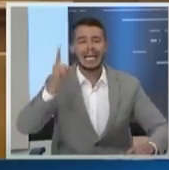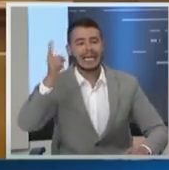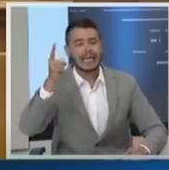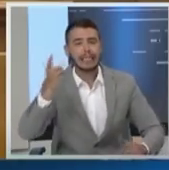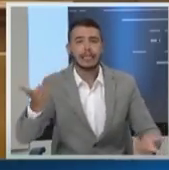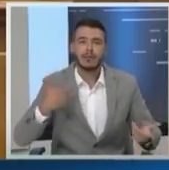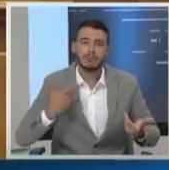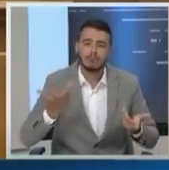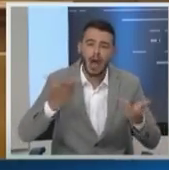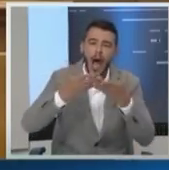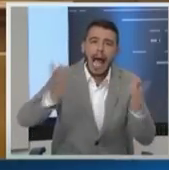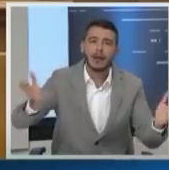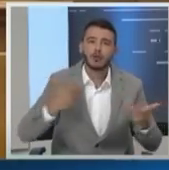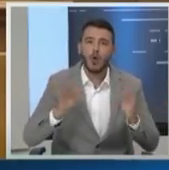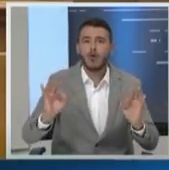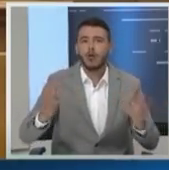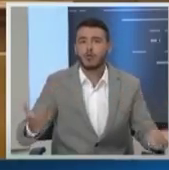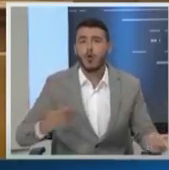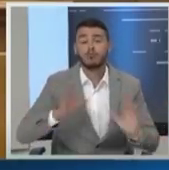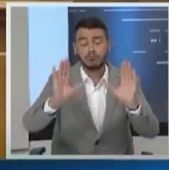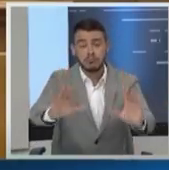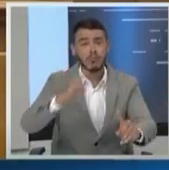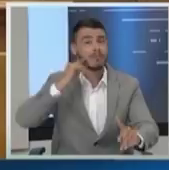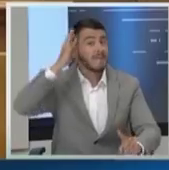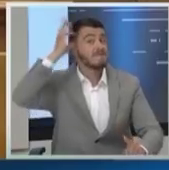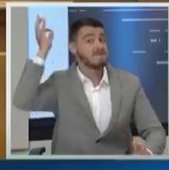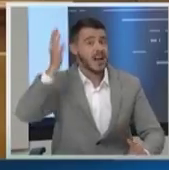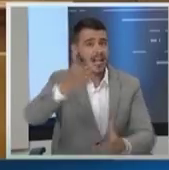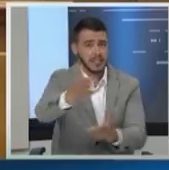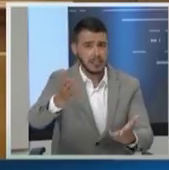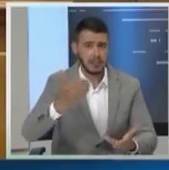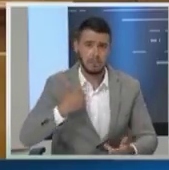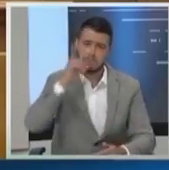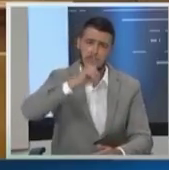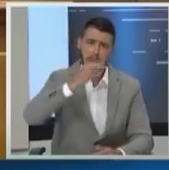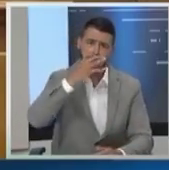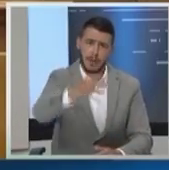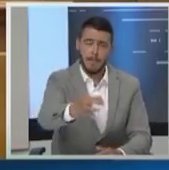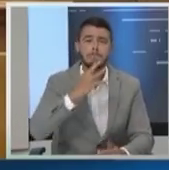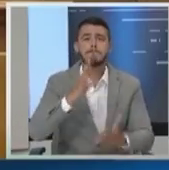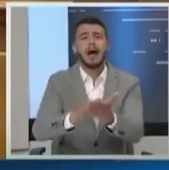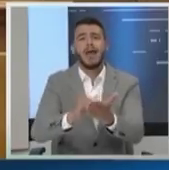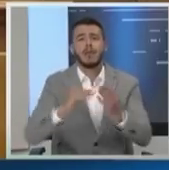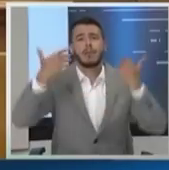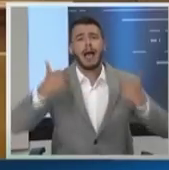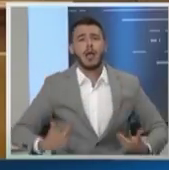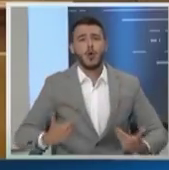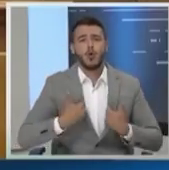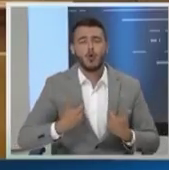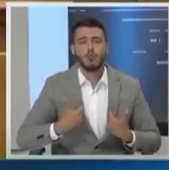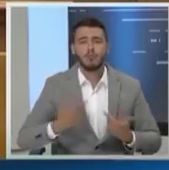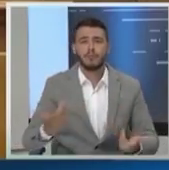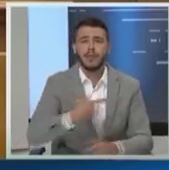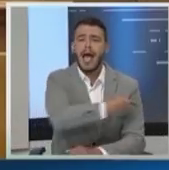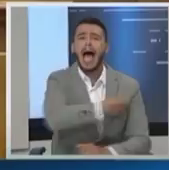Φανταστείτε λοιπόν, κυρίες και κύριοι συνάδελφοι, κάνω μια υπόθεση. Φανταστείτε. Αν εγώ, είτε ως αρχηγός